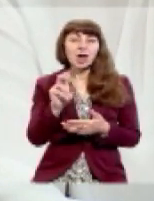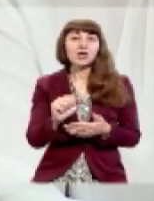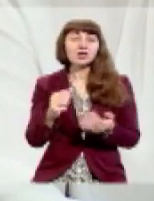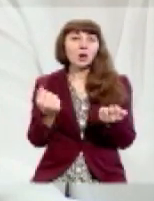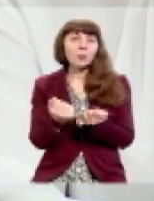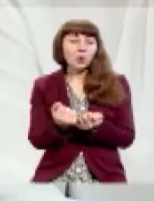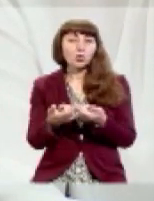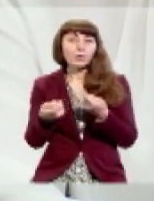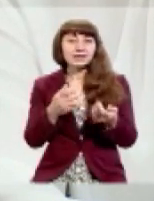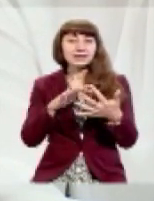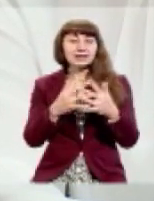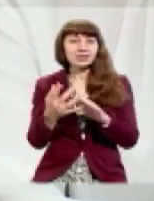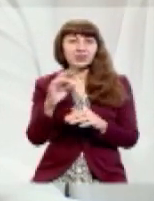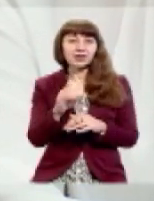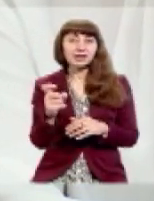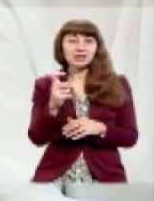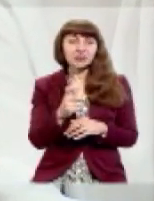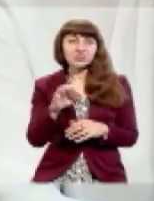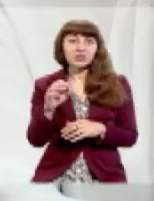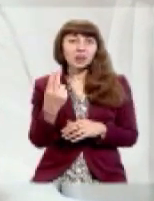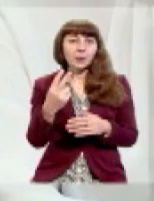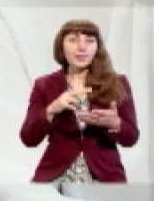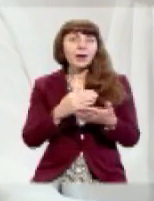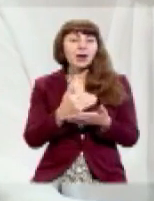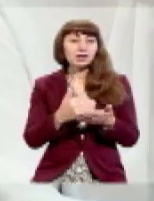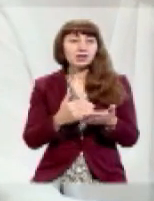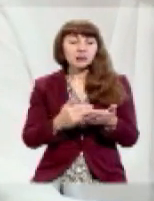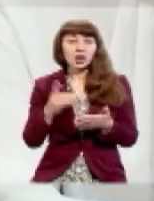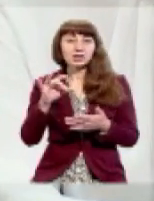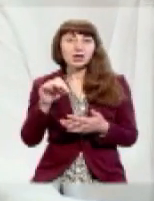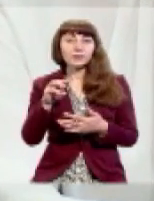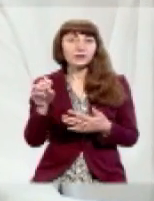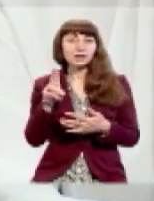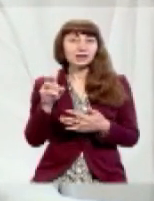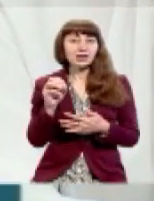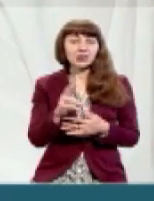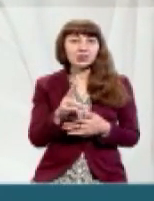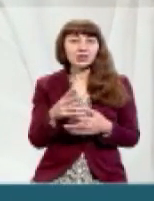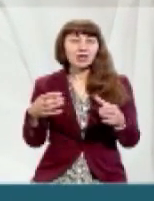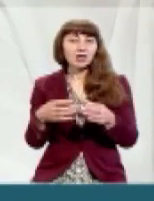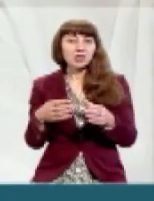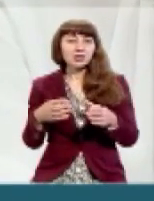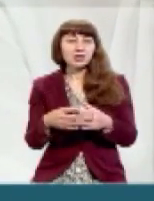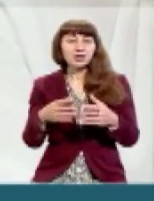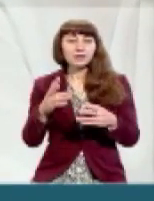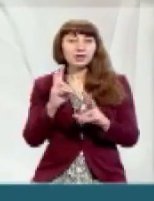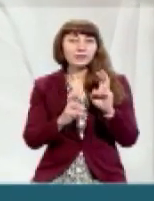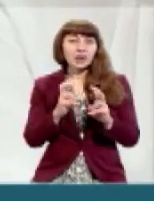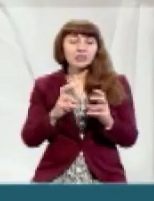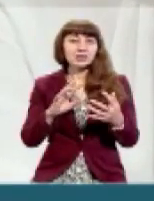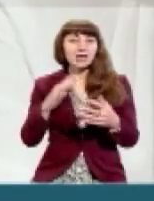хозяйства управление координации социальных программ палаты предпринимателей атомекен филиалы ассоциации фермеров Казахстана